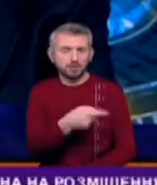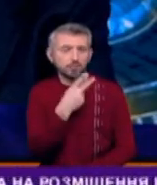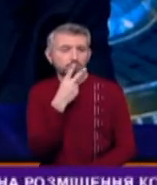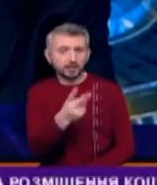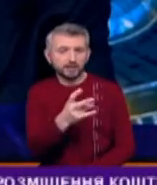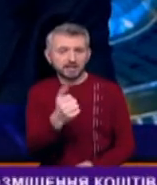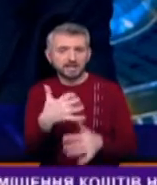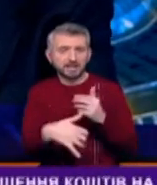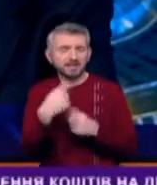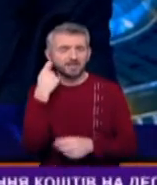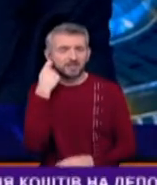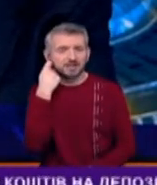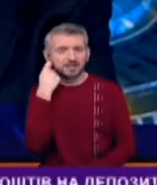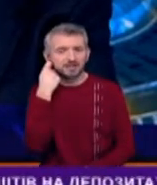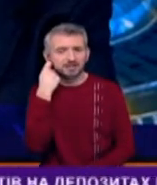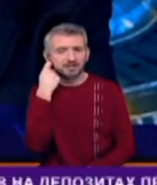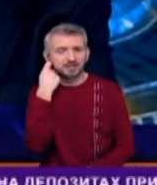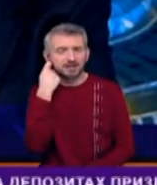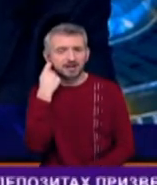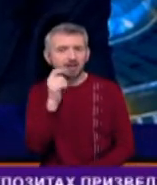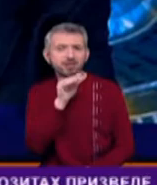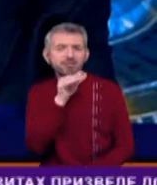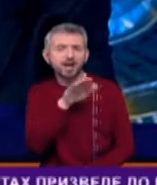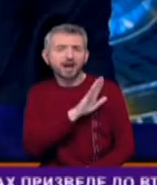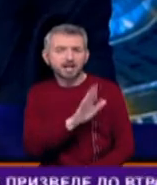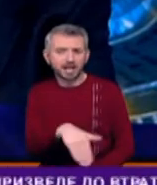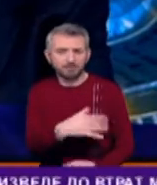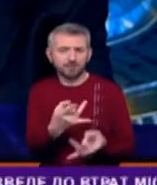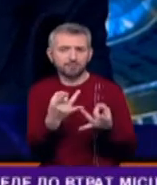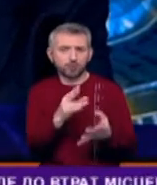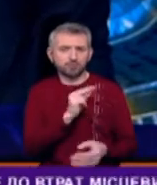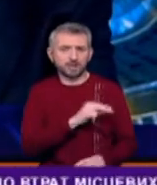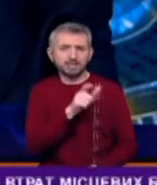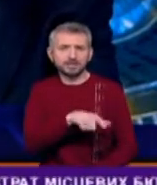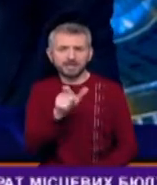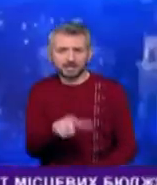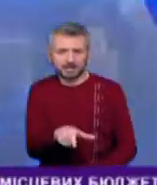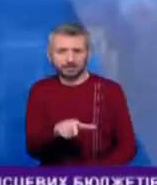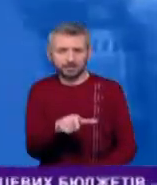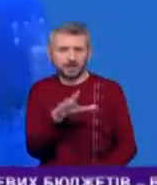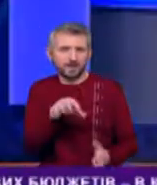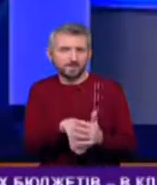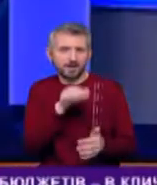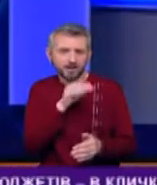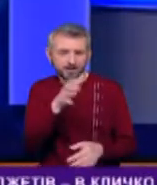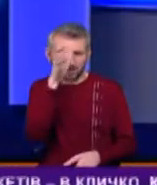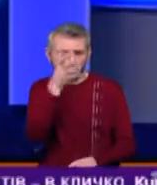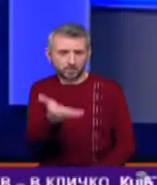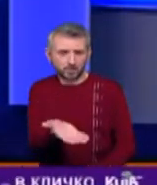на середній вік не академіків, просто працівників в Академії